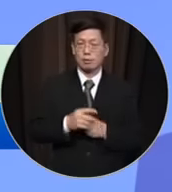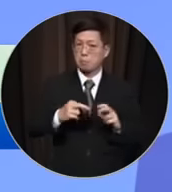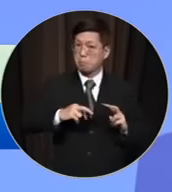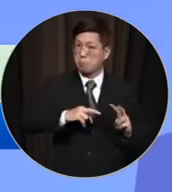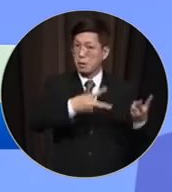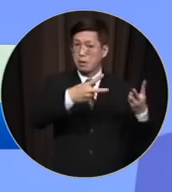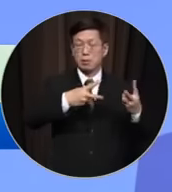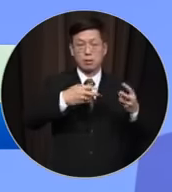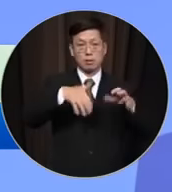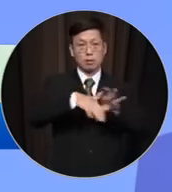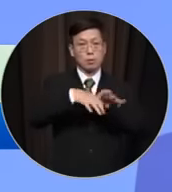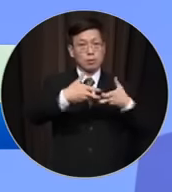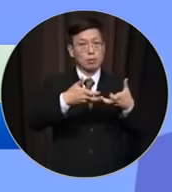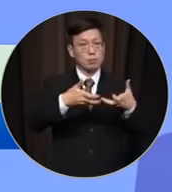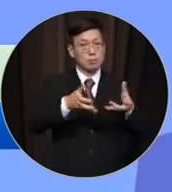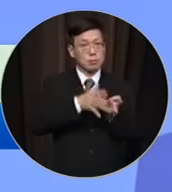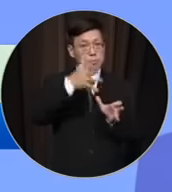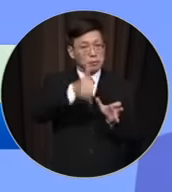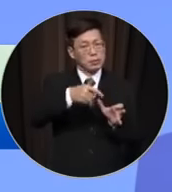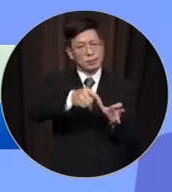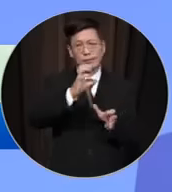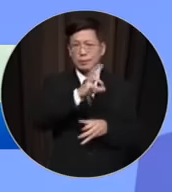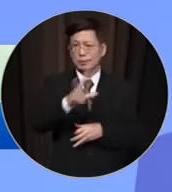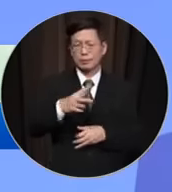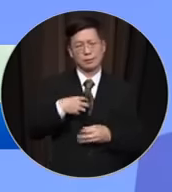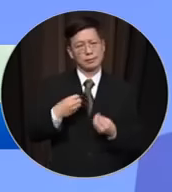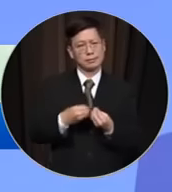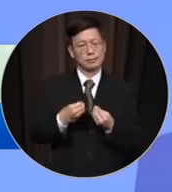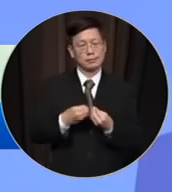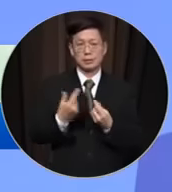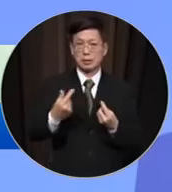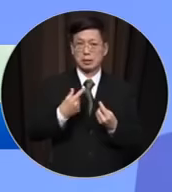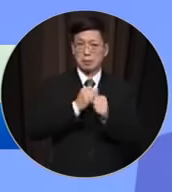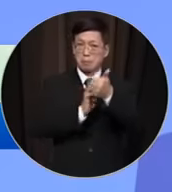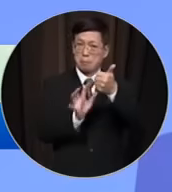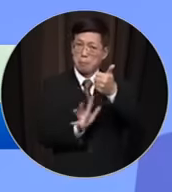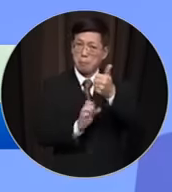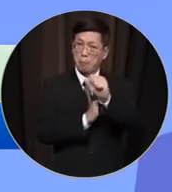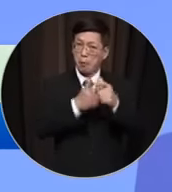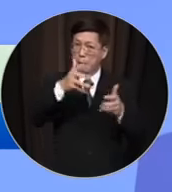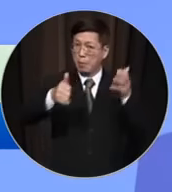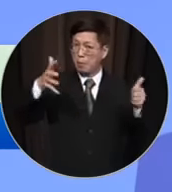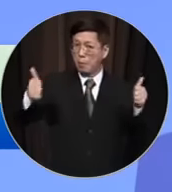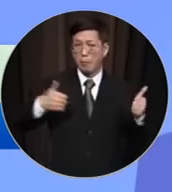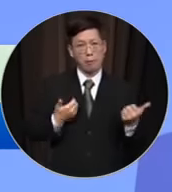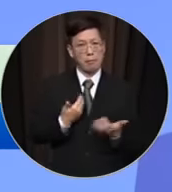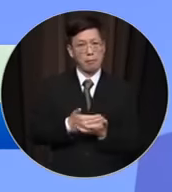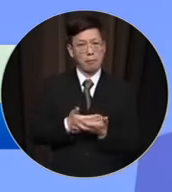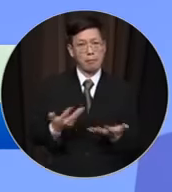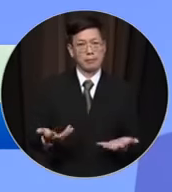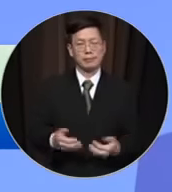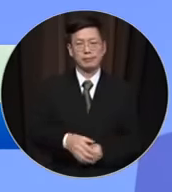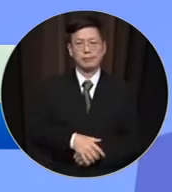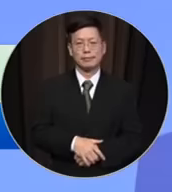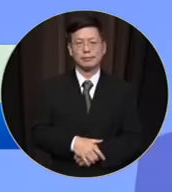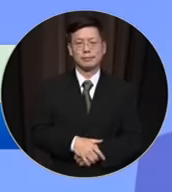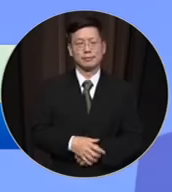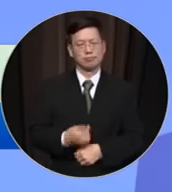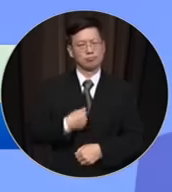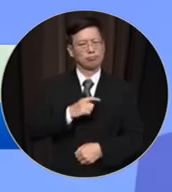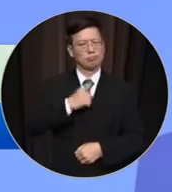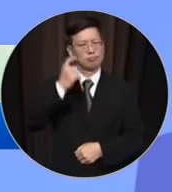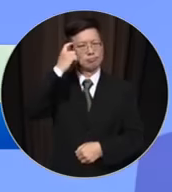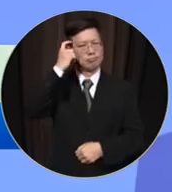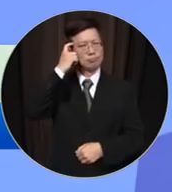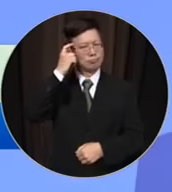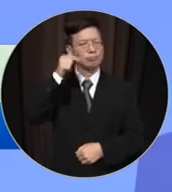变文化部长的任命方式，那我们请问这么多个部会其他部长该怎么办？所以我认为